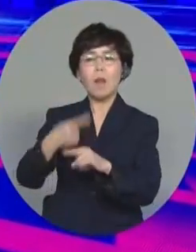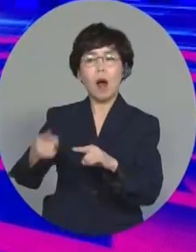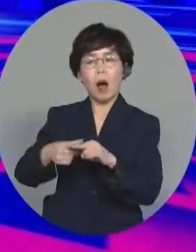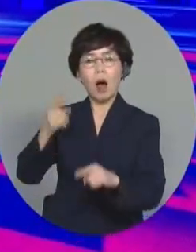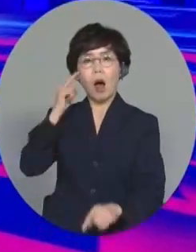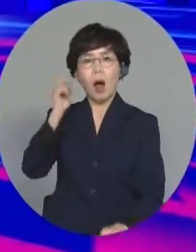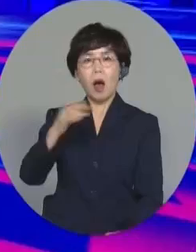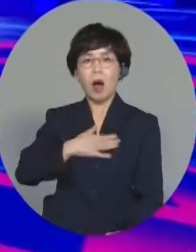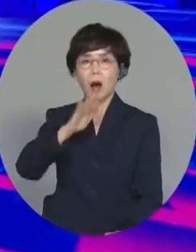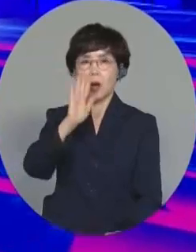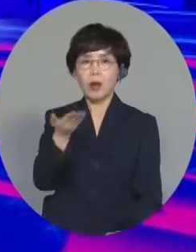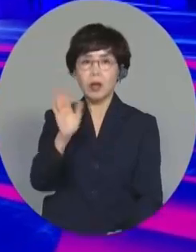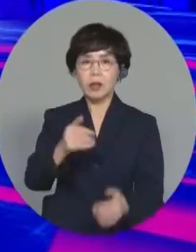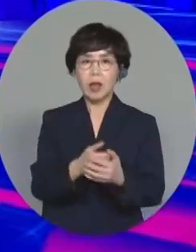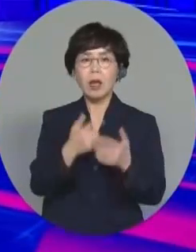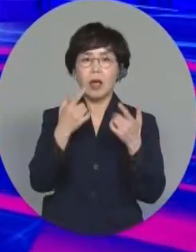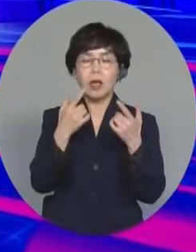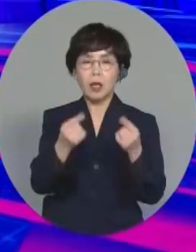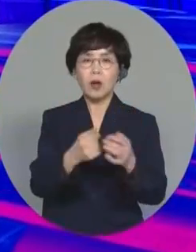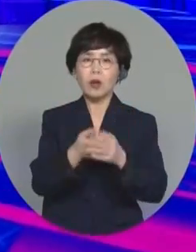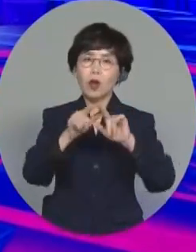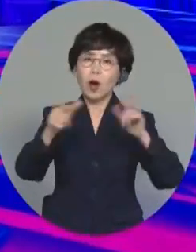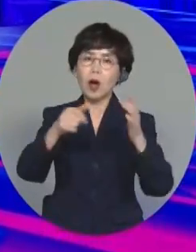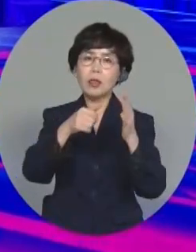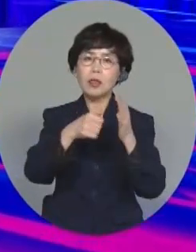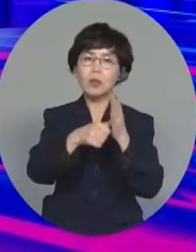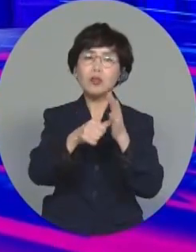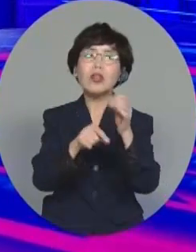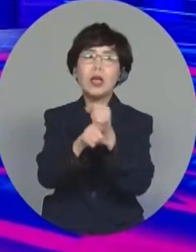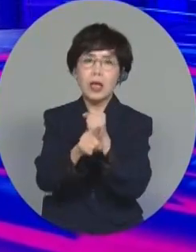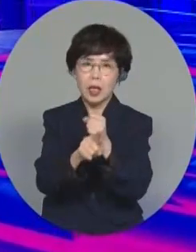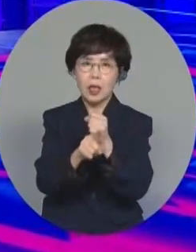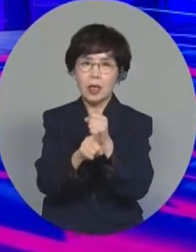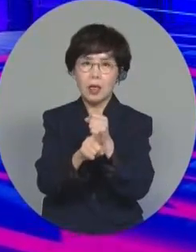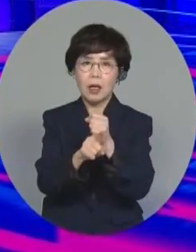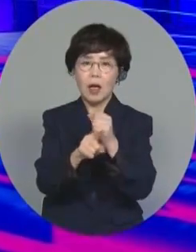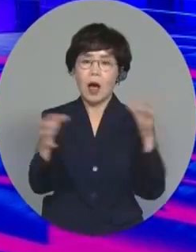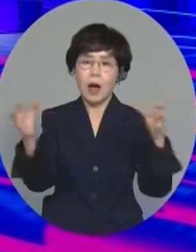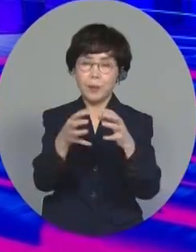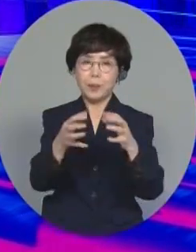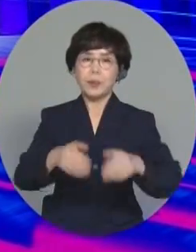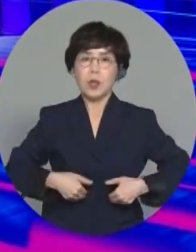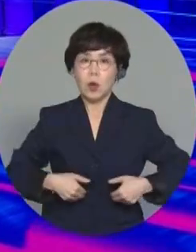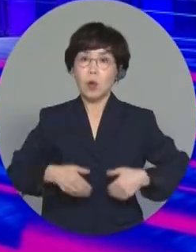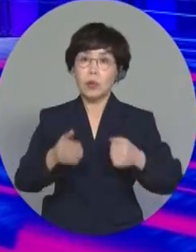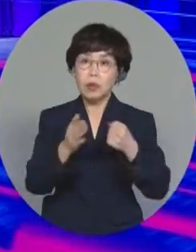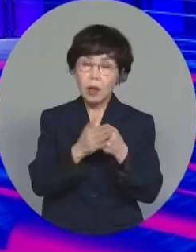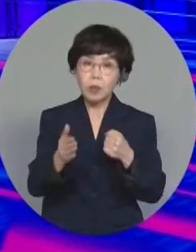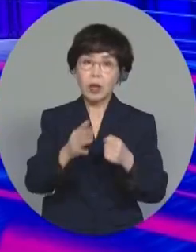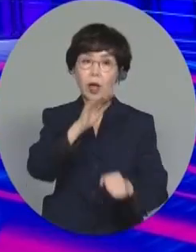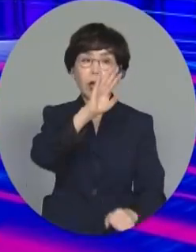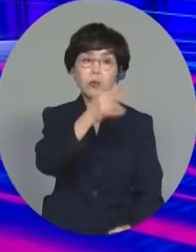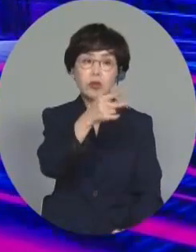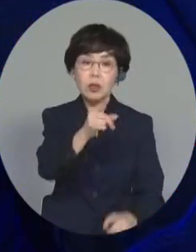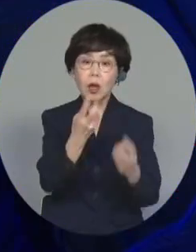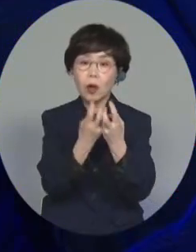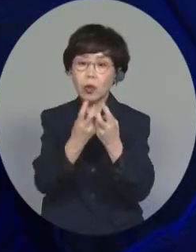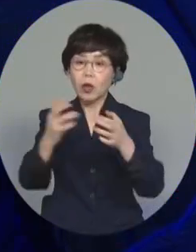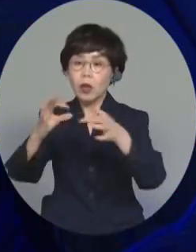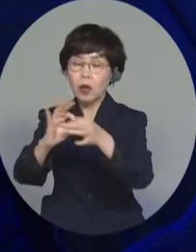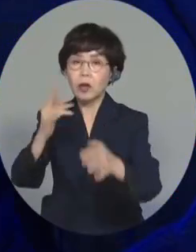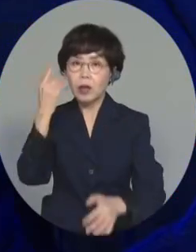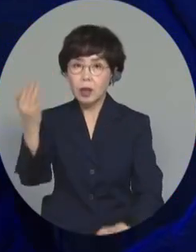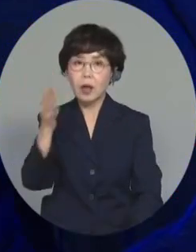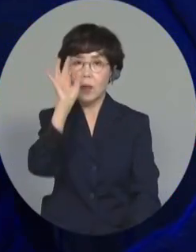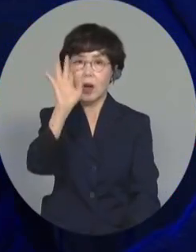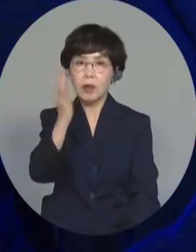것은 다양한 물리작용이 필요합니다. 그래서 다양한 분자가 어떻게 결합이 이루어지는가도 보아야 하고요.